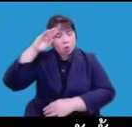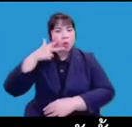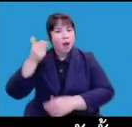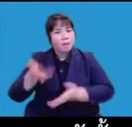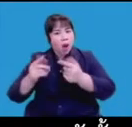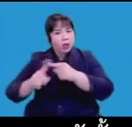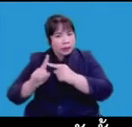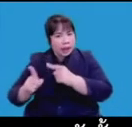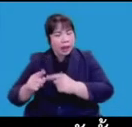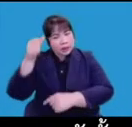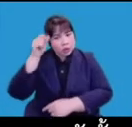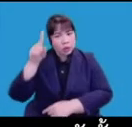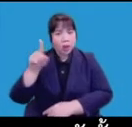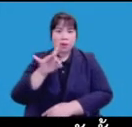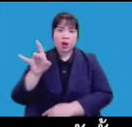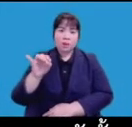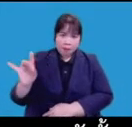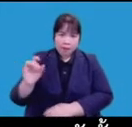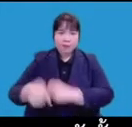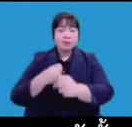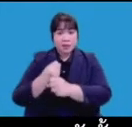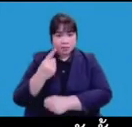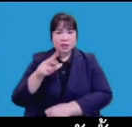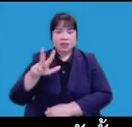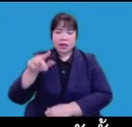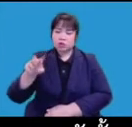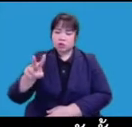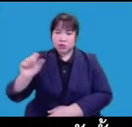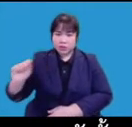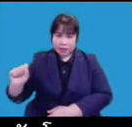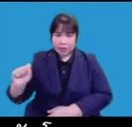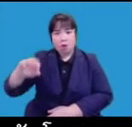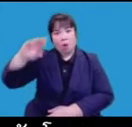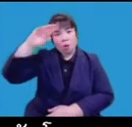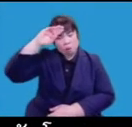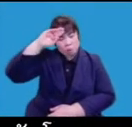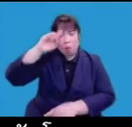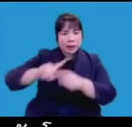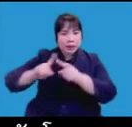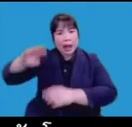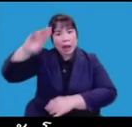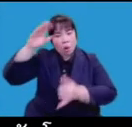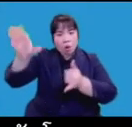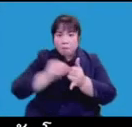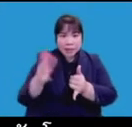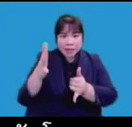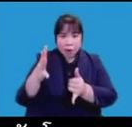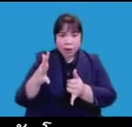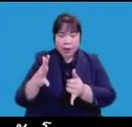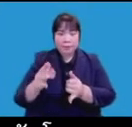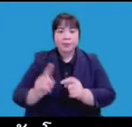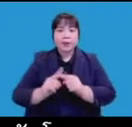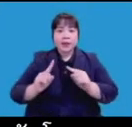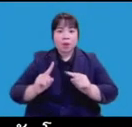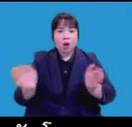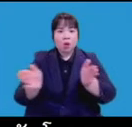ละ888คนปีละ 3.2 แสนคนป่วยเป็นโรค NCD รวมแล้วขณะนี้คนไท